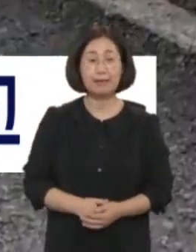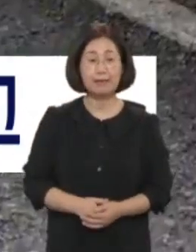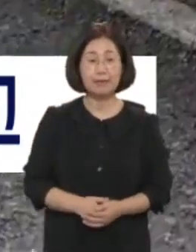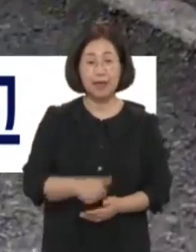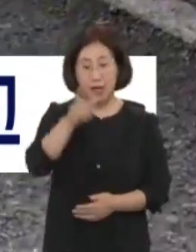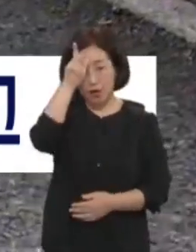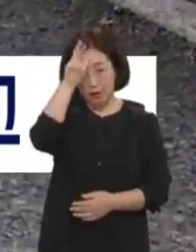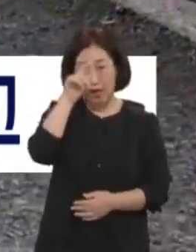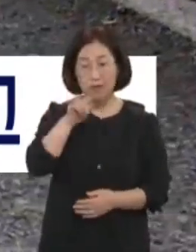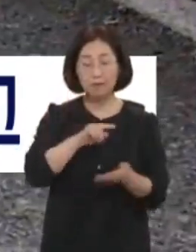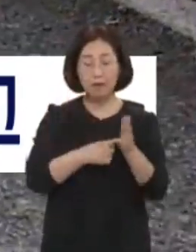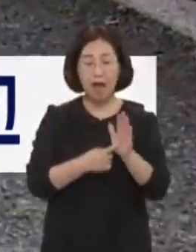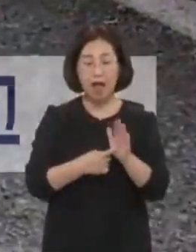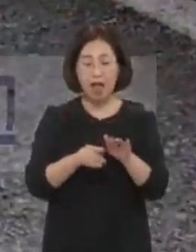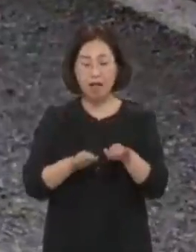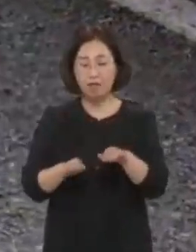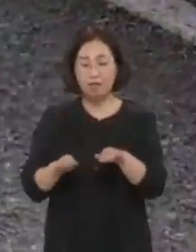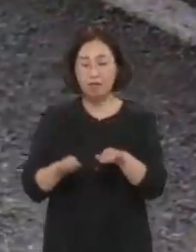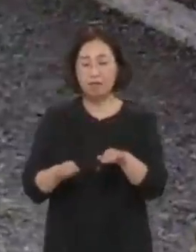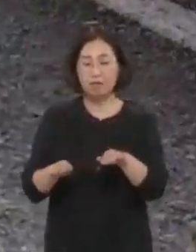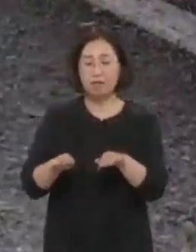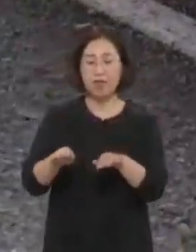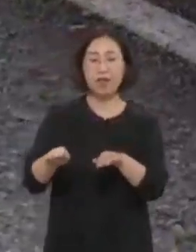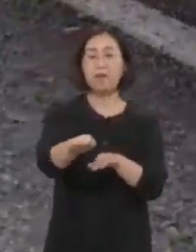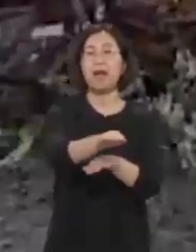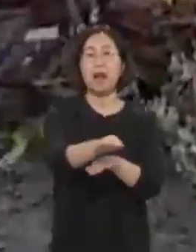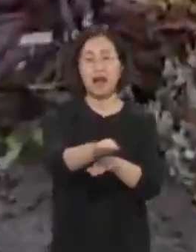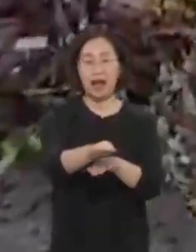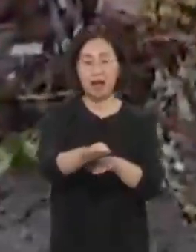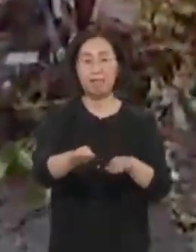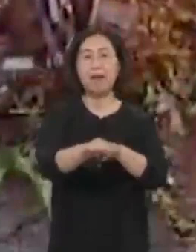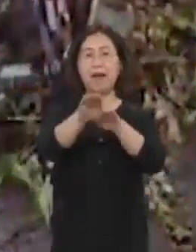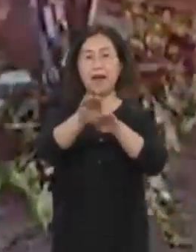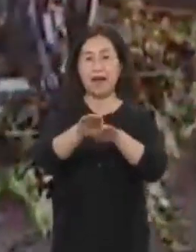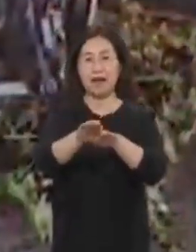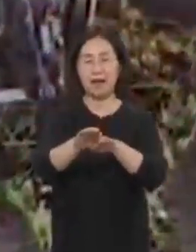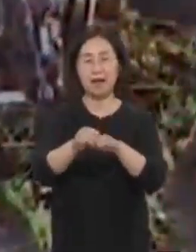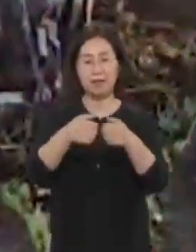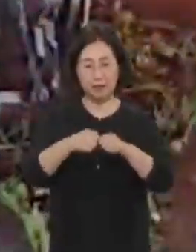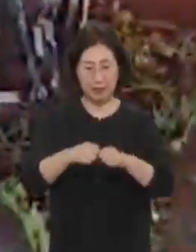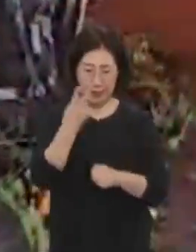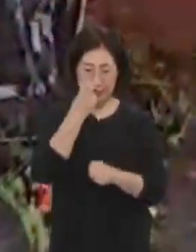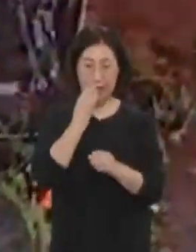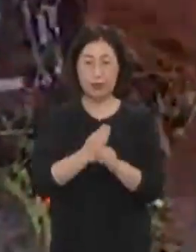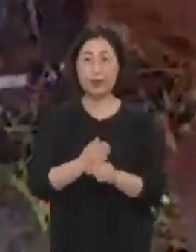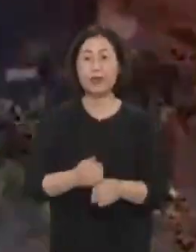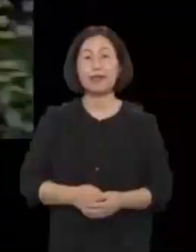경찰은 진로 변경을 하다가 사고가 난 것으로 보고 정확한 경위를 조사 중입니다.